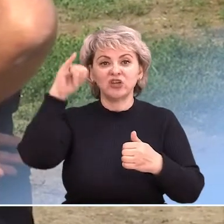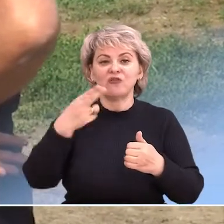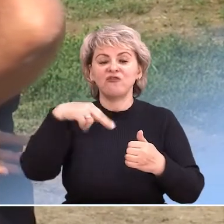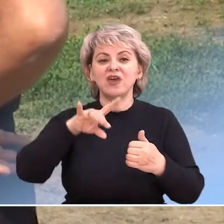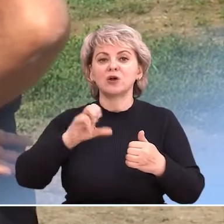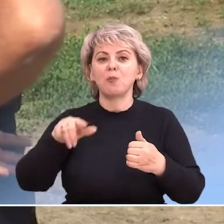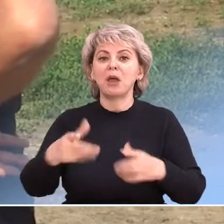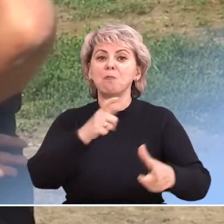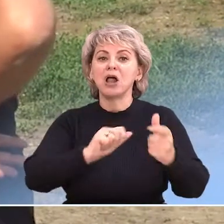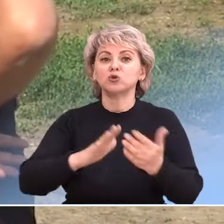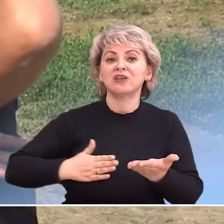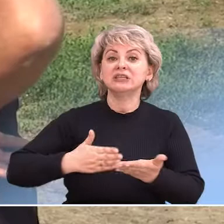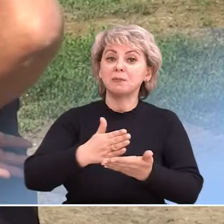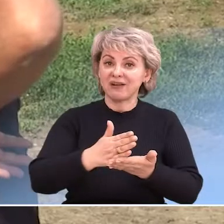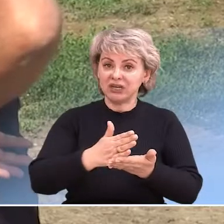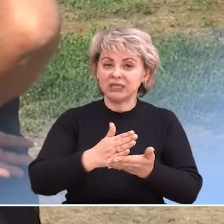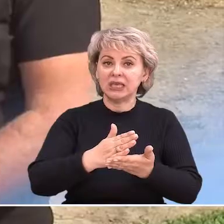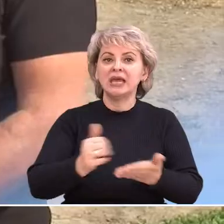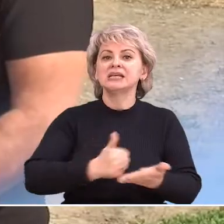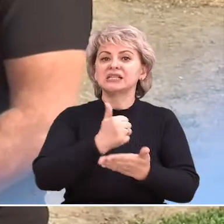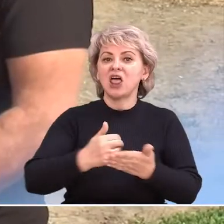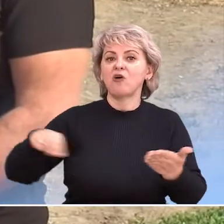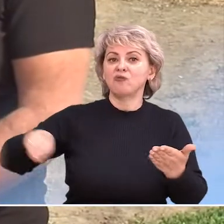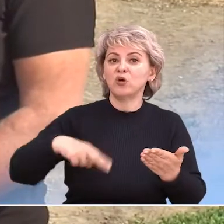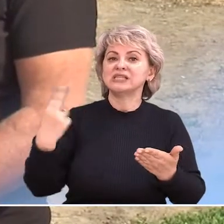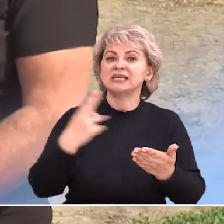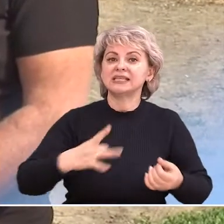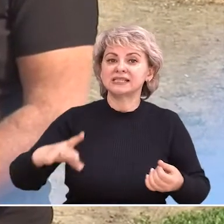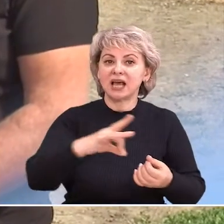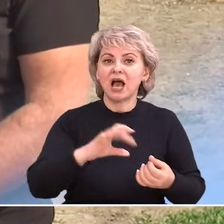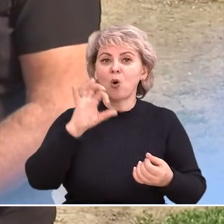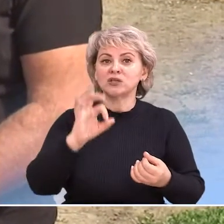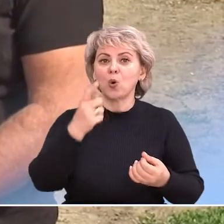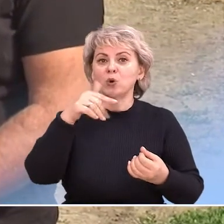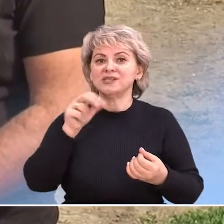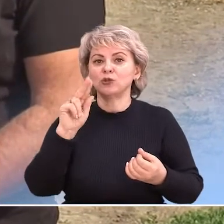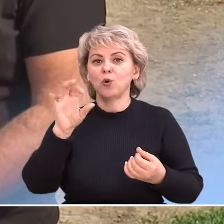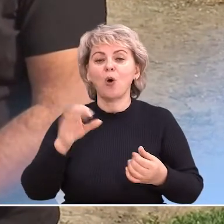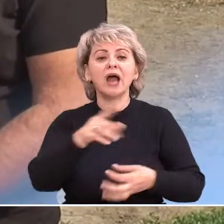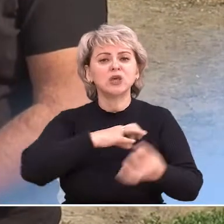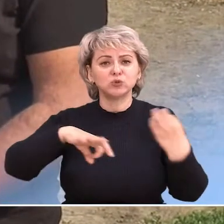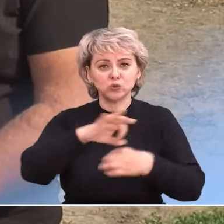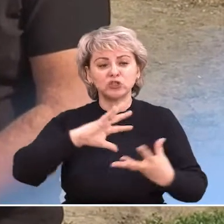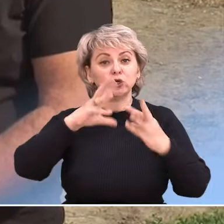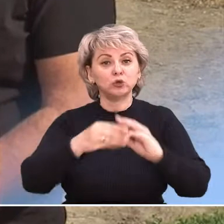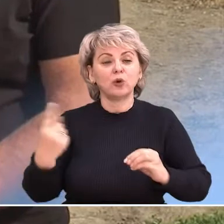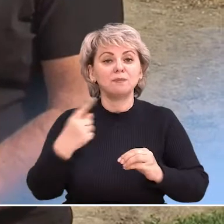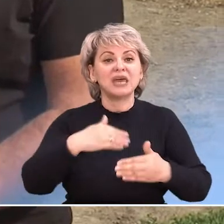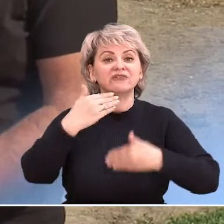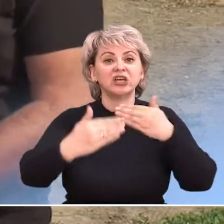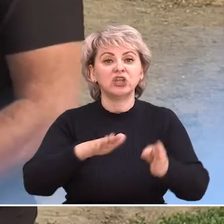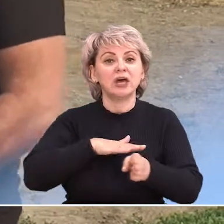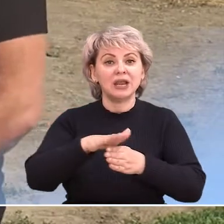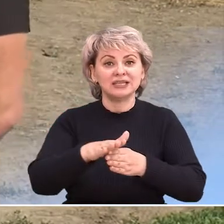семейной животноводческой фермы молочного направления. С главой администрации Целинского района Оксаной Косенко они обсудили